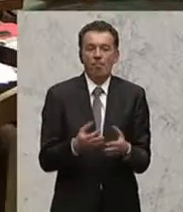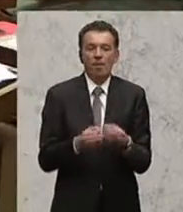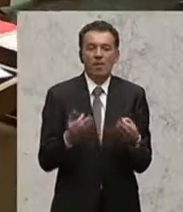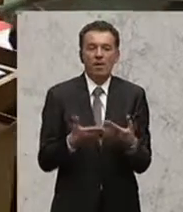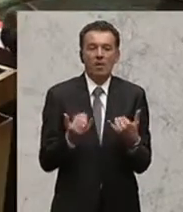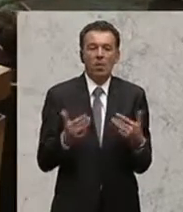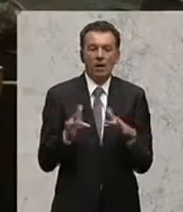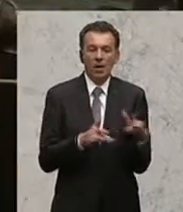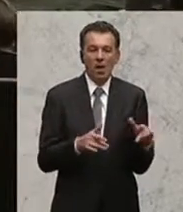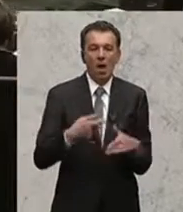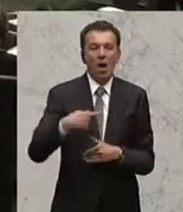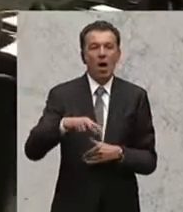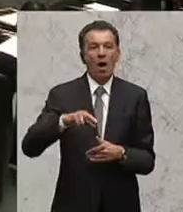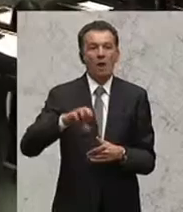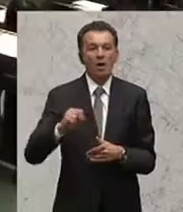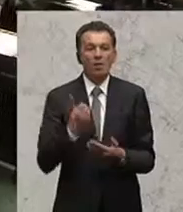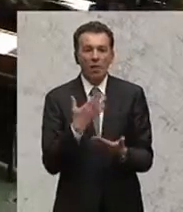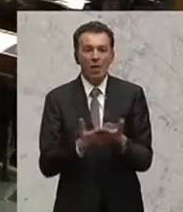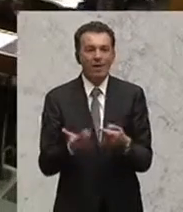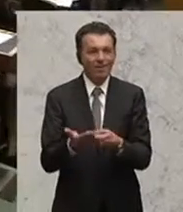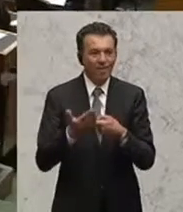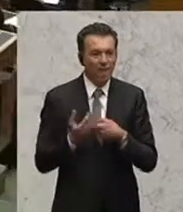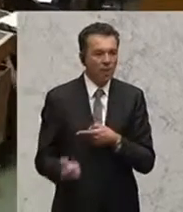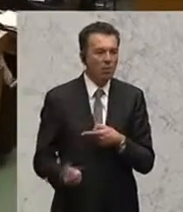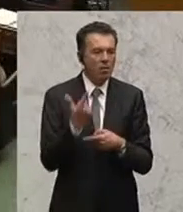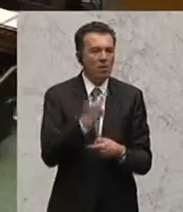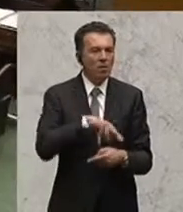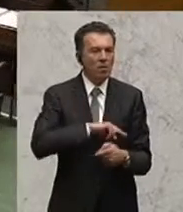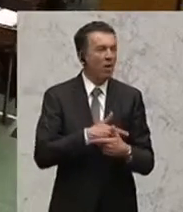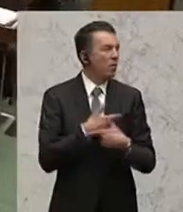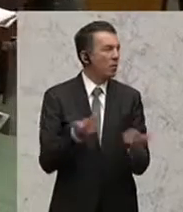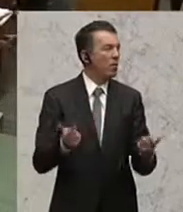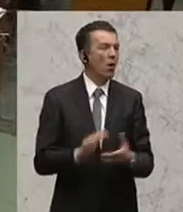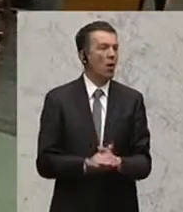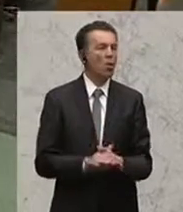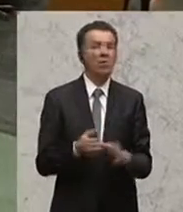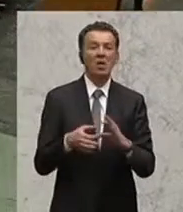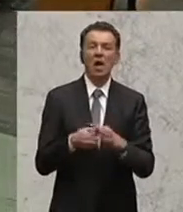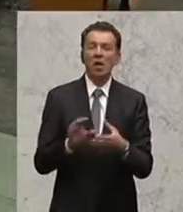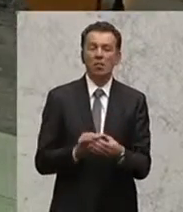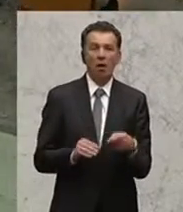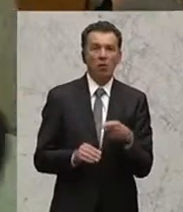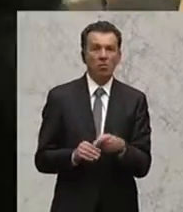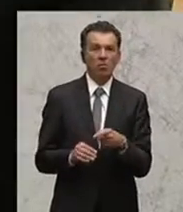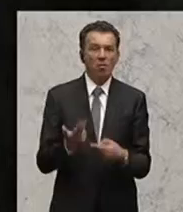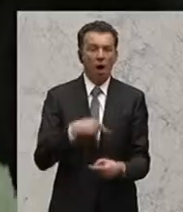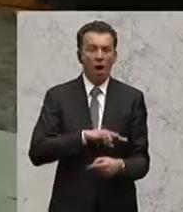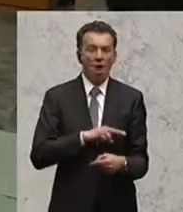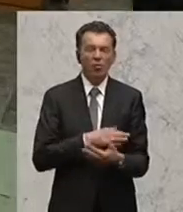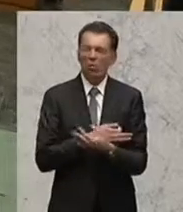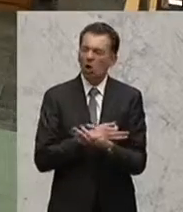Der Kriegsbericht zeigt das aber auch auf, dass es besonders verantwortungslos war, dass Kärnten diese unbeschränkten